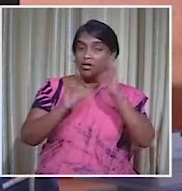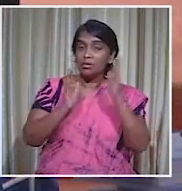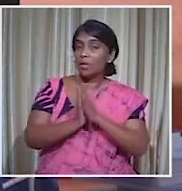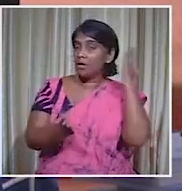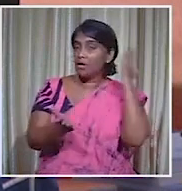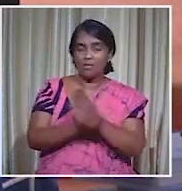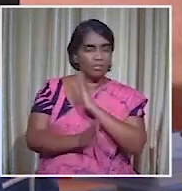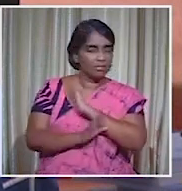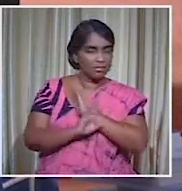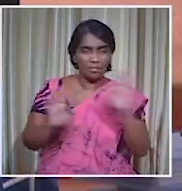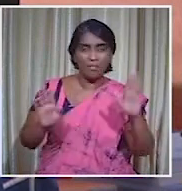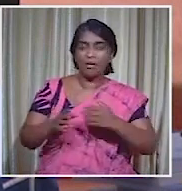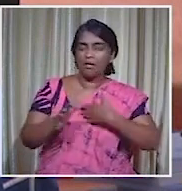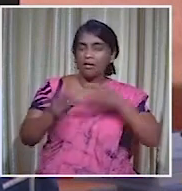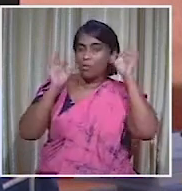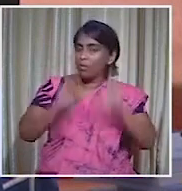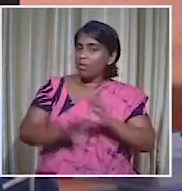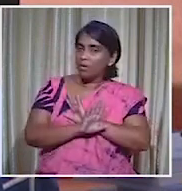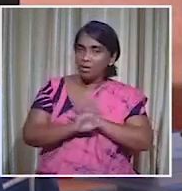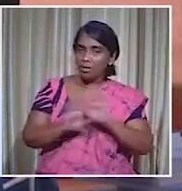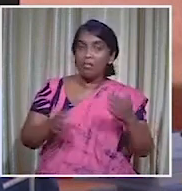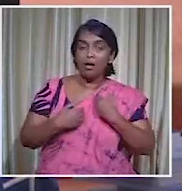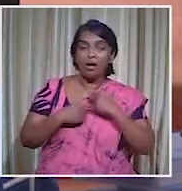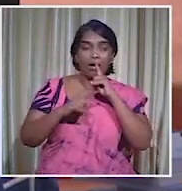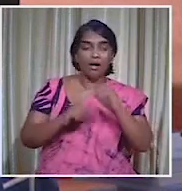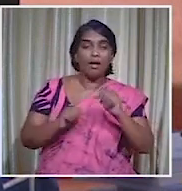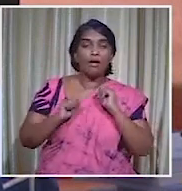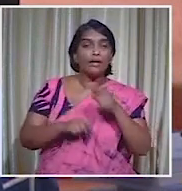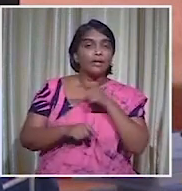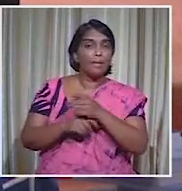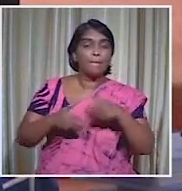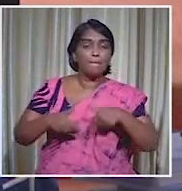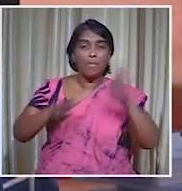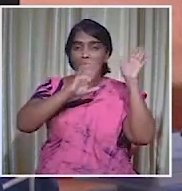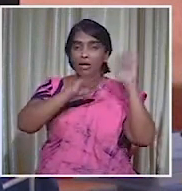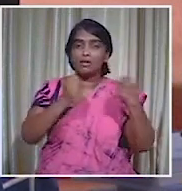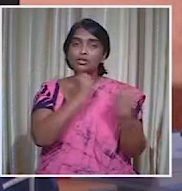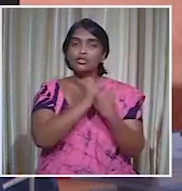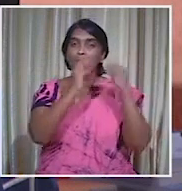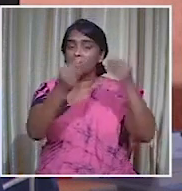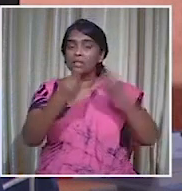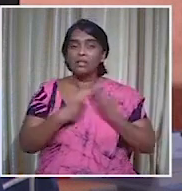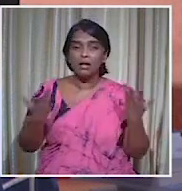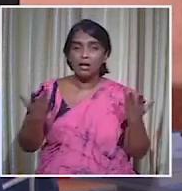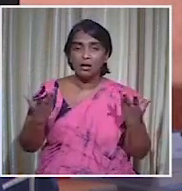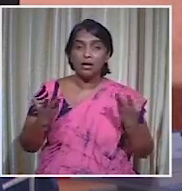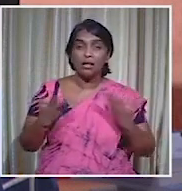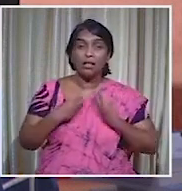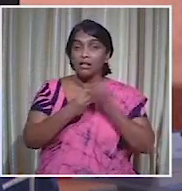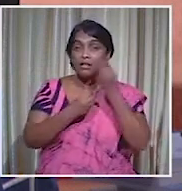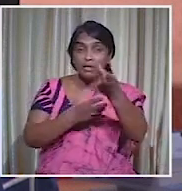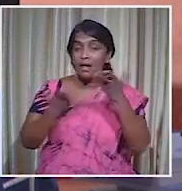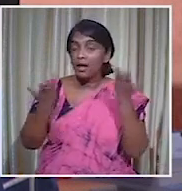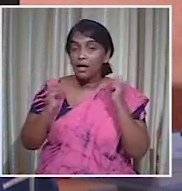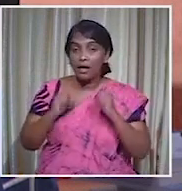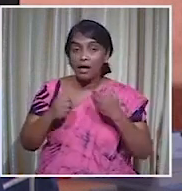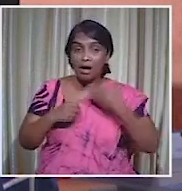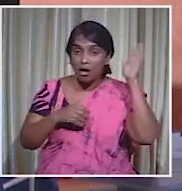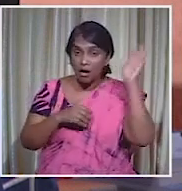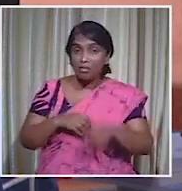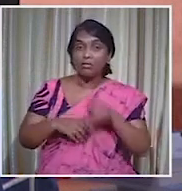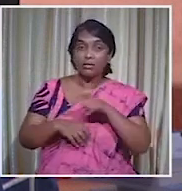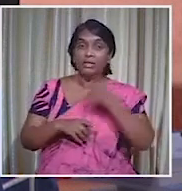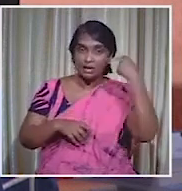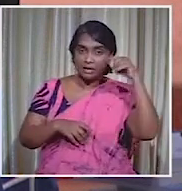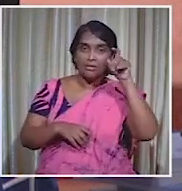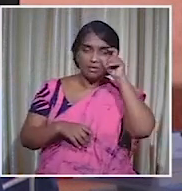එපා. අතාරින්න එපා. අපෙන් අහනවා ඇයි ඕගොල්ලන් පාරට ඇවිල්ලා අපිට සහයෝගය දෙන්නේ නැත්තේ කියලා දෙන්නේ නැත්තේ මොකද අපි ආපු ගමන් එතන ඊයේ